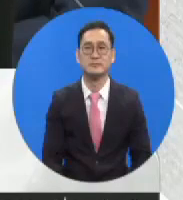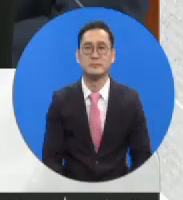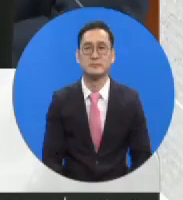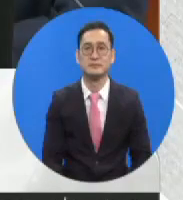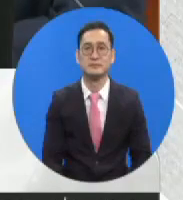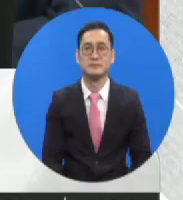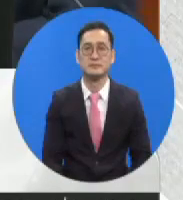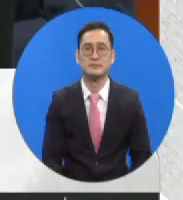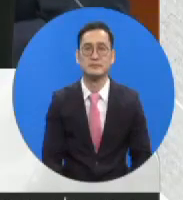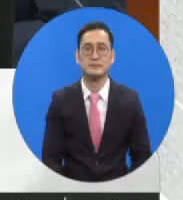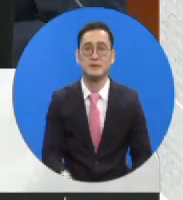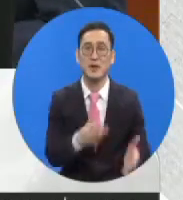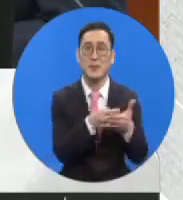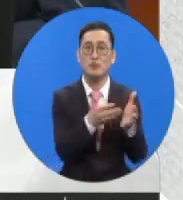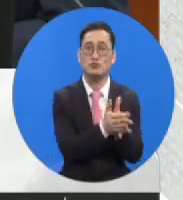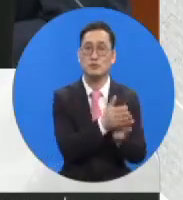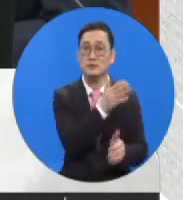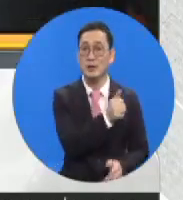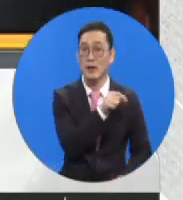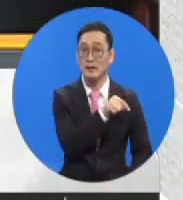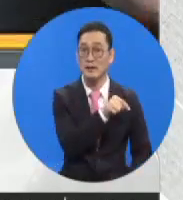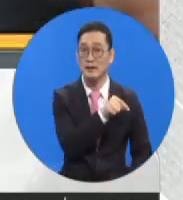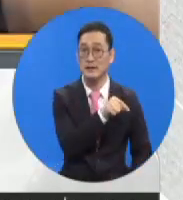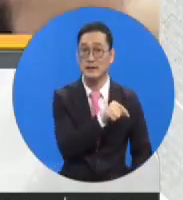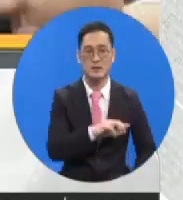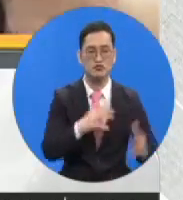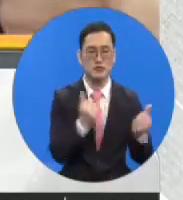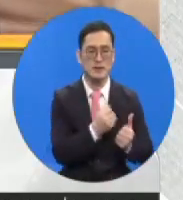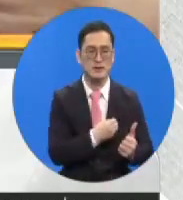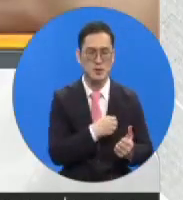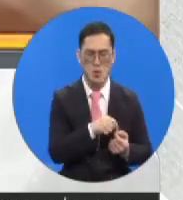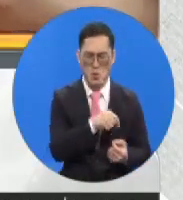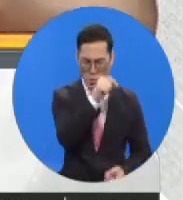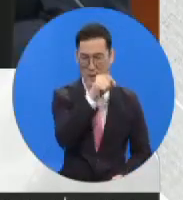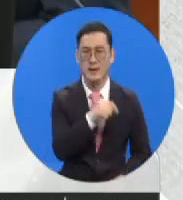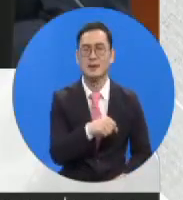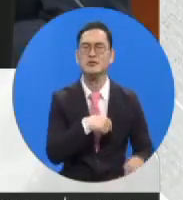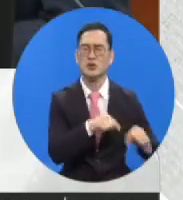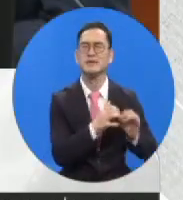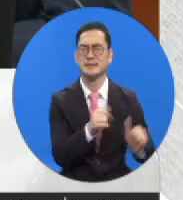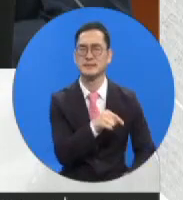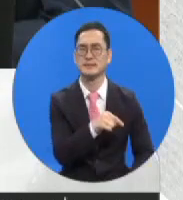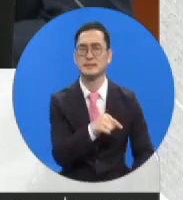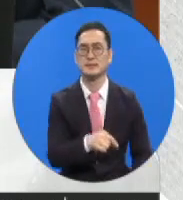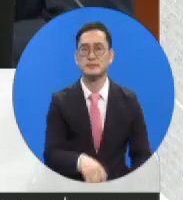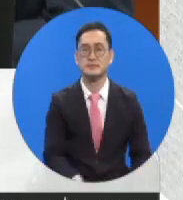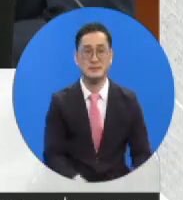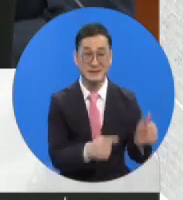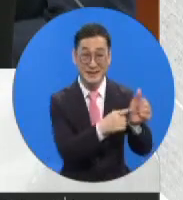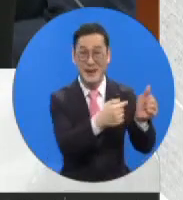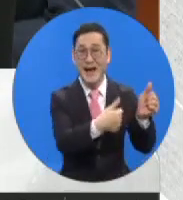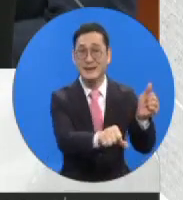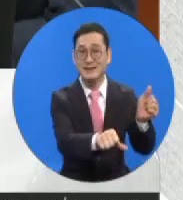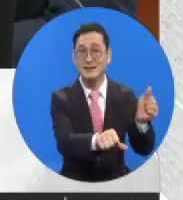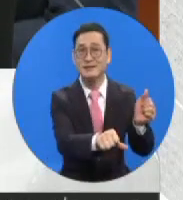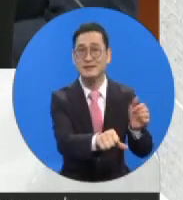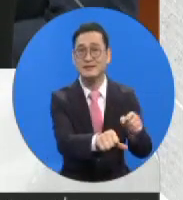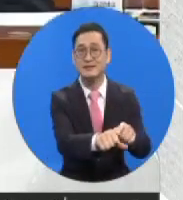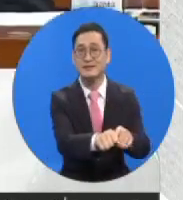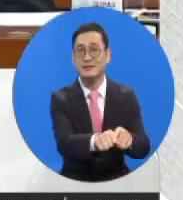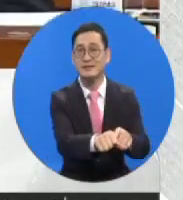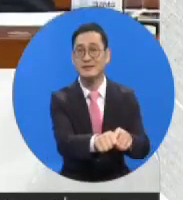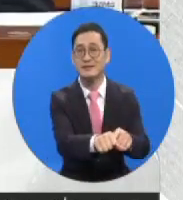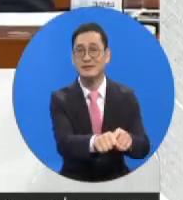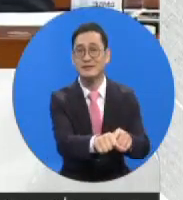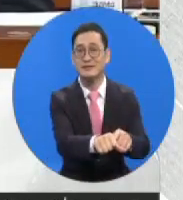않습니까? 추미애 법무부 장관은 국회의원을 굉장히 오래 한 정치인이죠. 얼마 전에 우리가 아들에 관련된 문제에서 보좌관이 문득